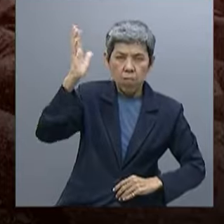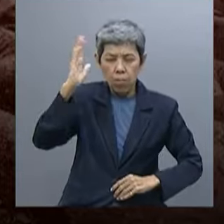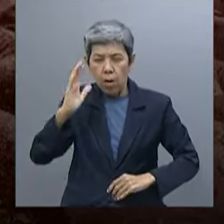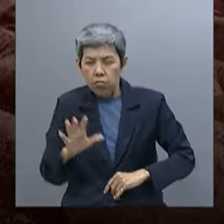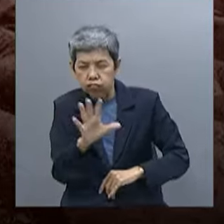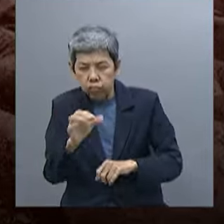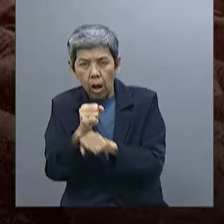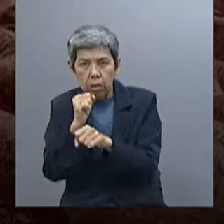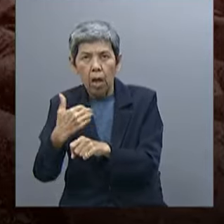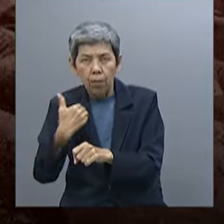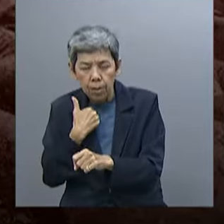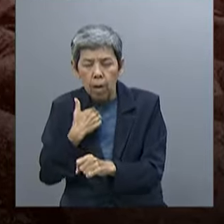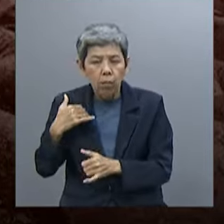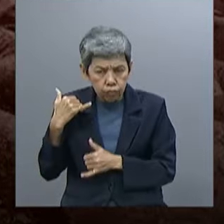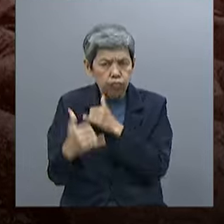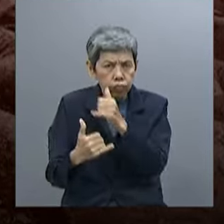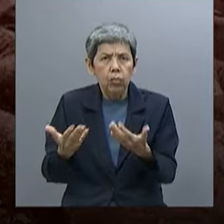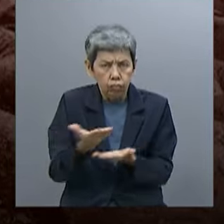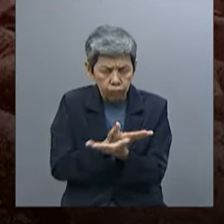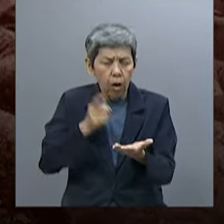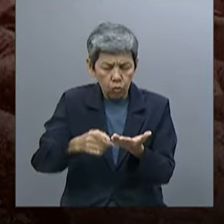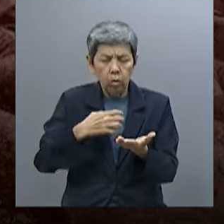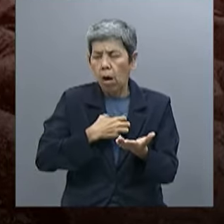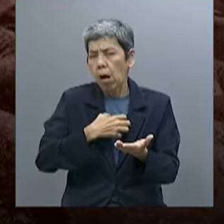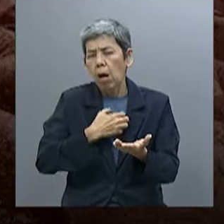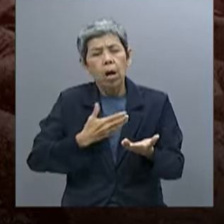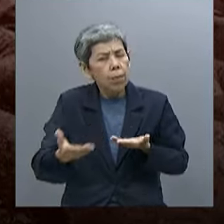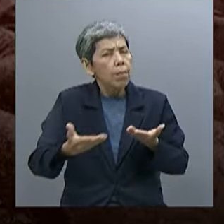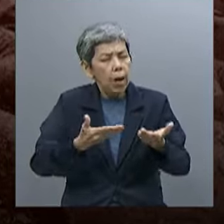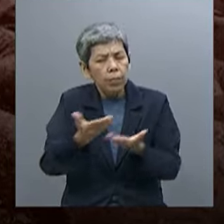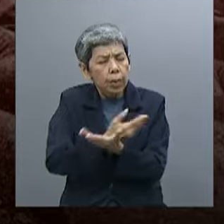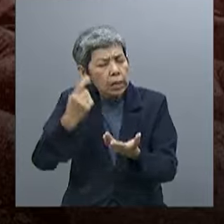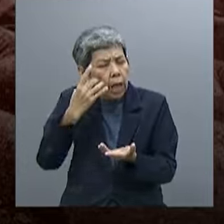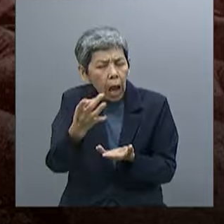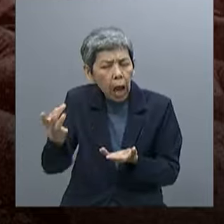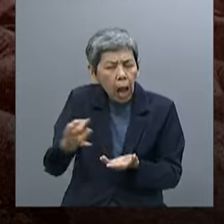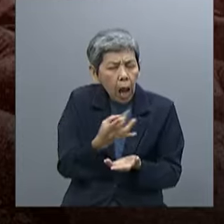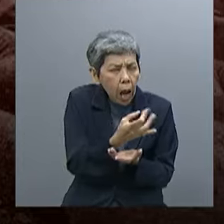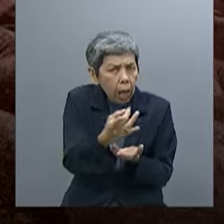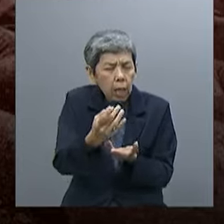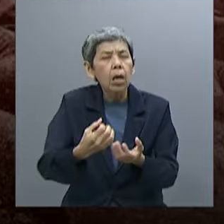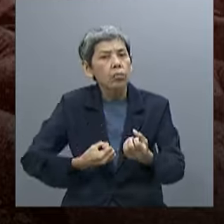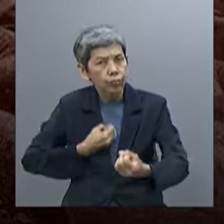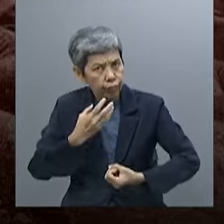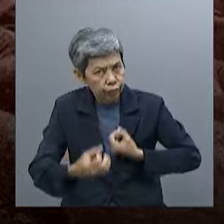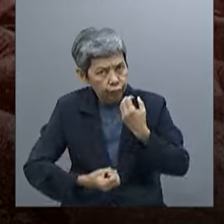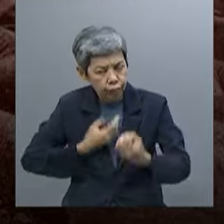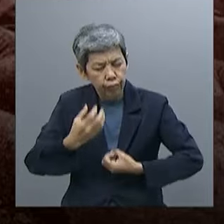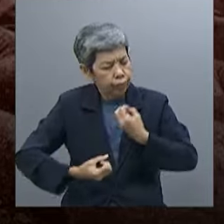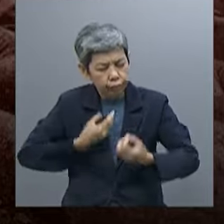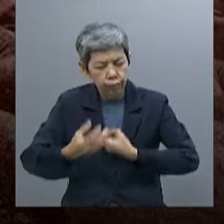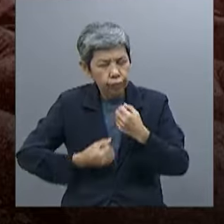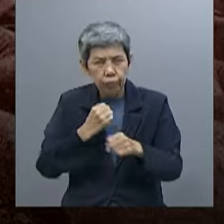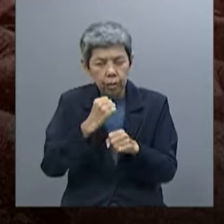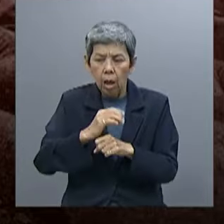ช่วงนั้นนะครับที่ควรจะเข้ามานะครับแลกเปลี่ยนความคิดเห็นนะครับแล้วก็ถ่ายทอดความรู้สึกที่